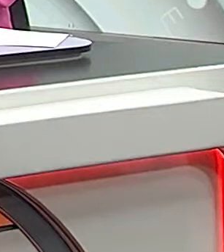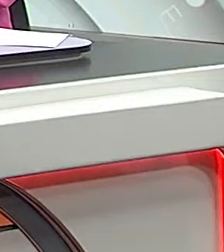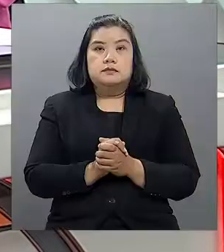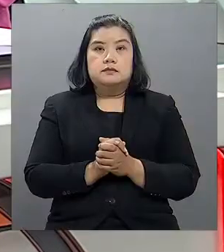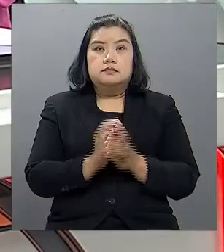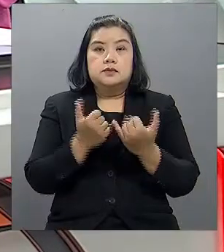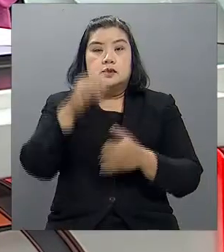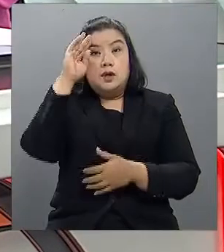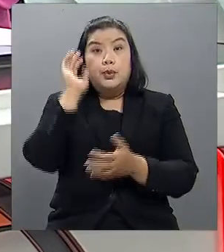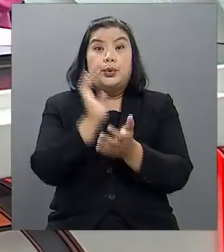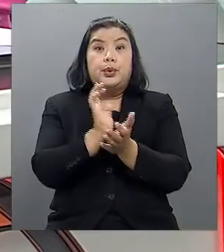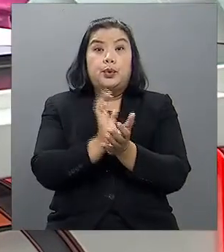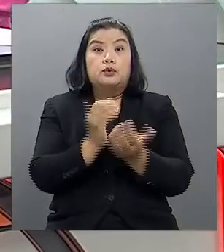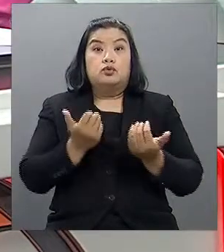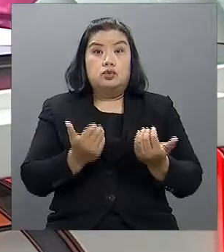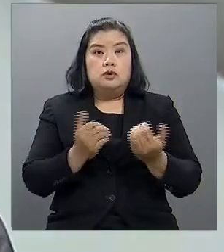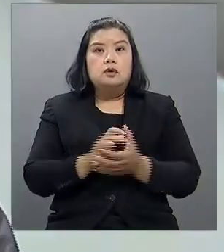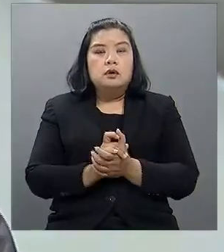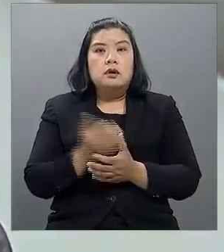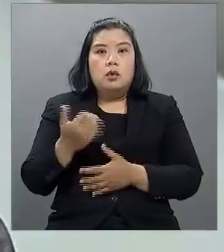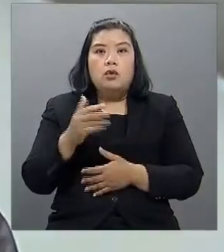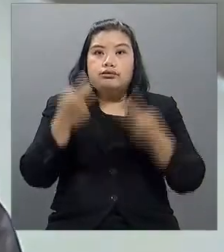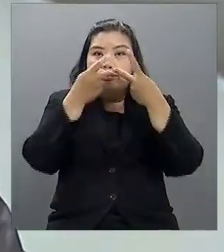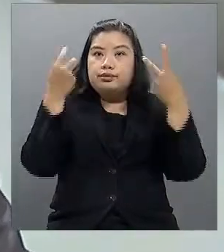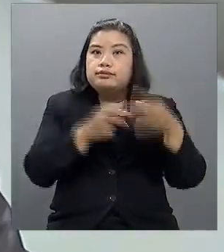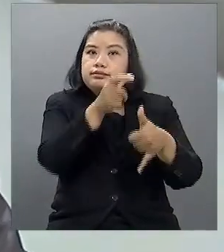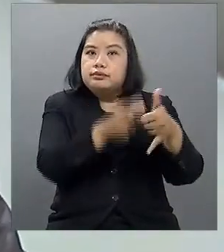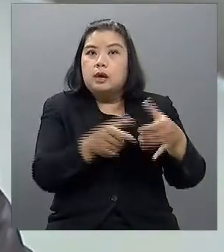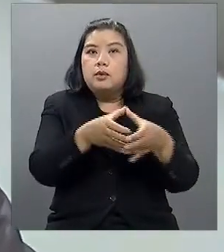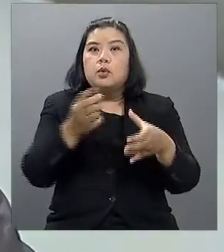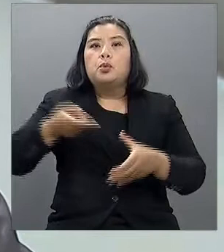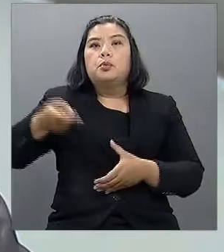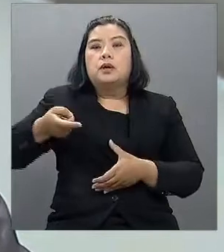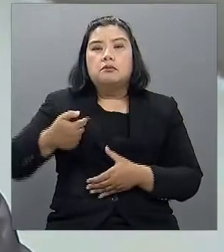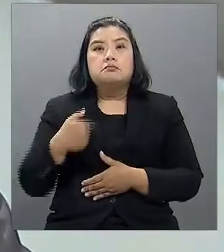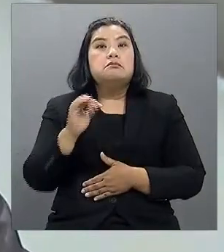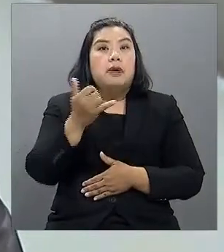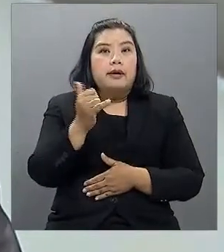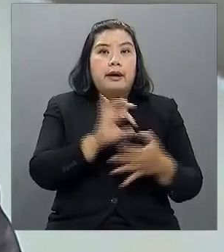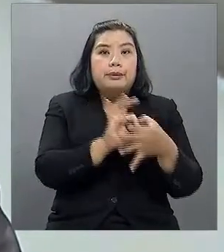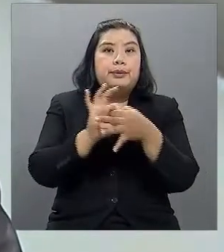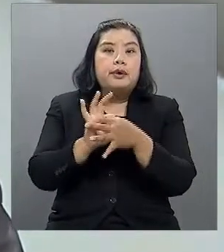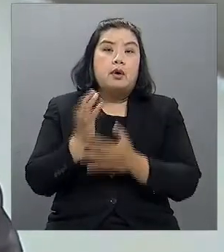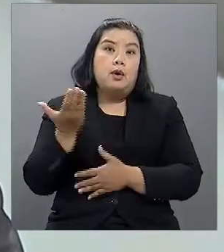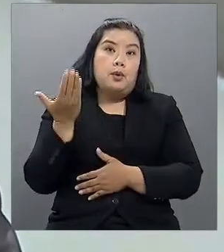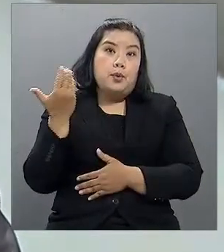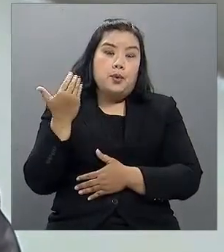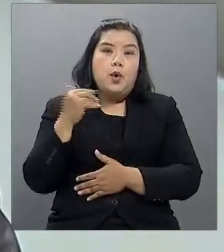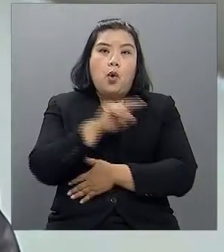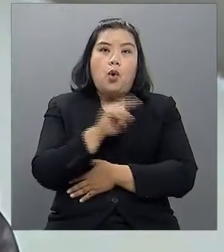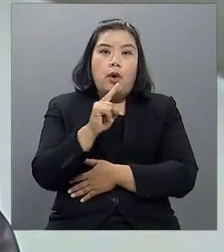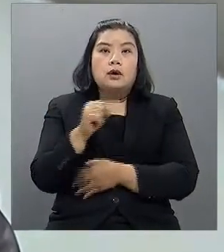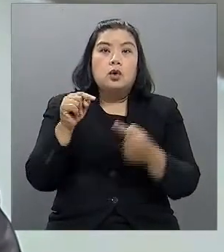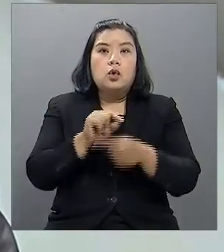ก็มีการเปิดเผยว่าผู้ก็โอเคนะครับเป็นกลุ่มเดิมแล้วอาจจะเชื่อมโยงกับช่วงวันครบรอบสถาปนากลุ่มบีอาร์เอ็น